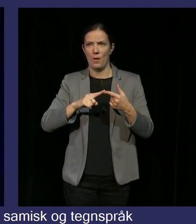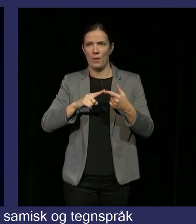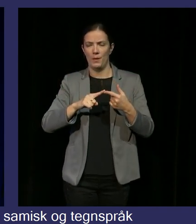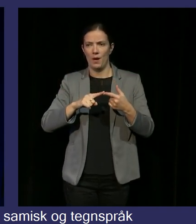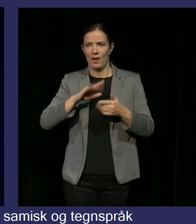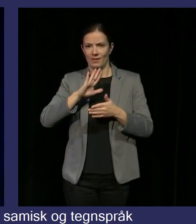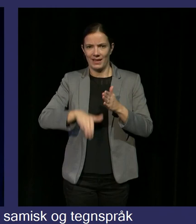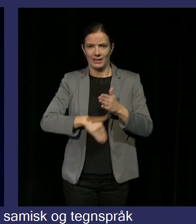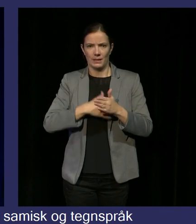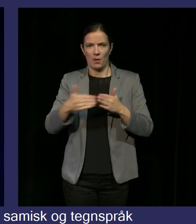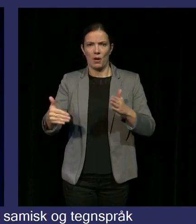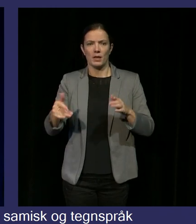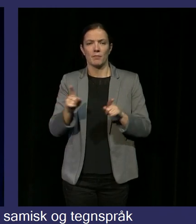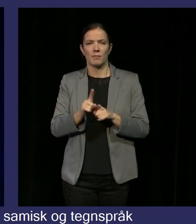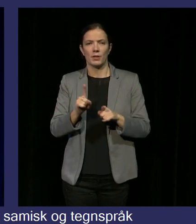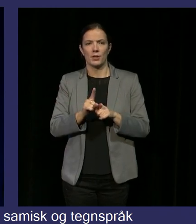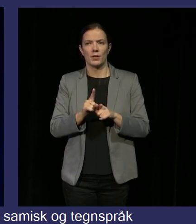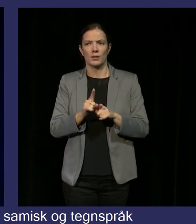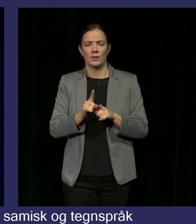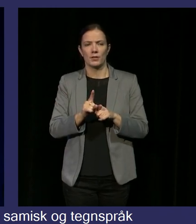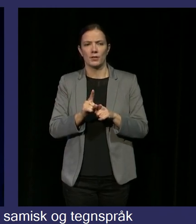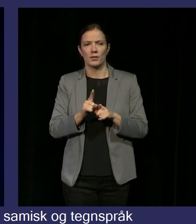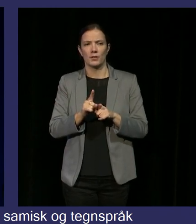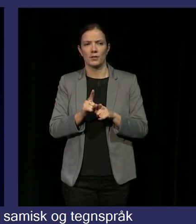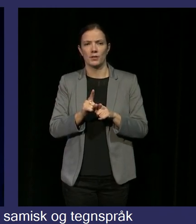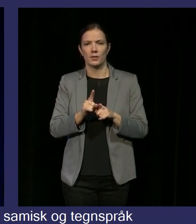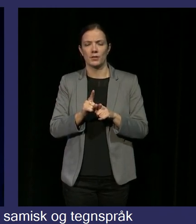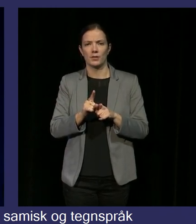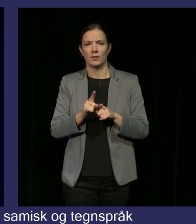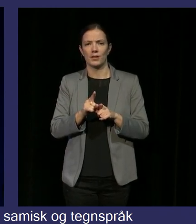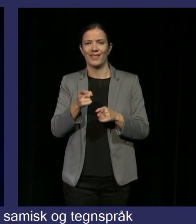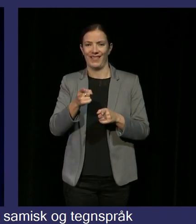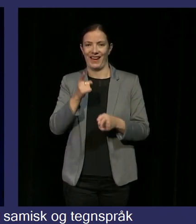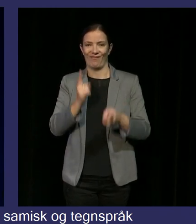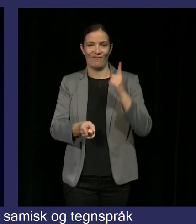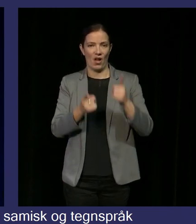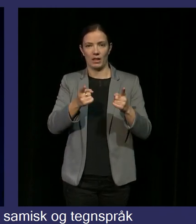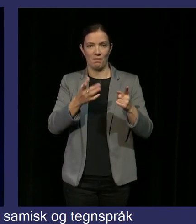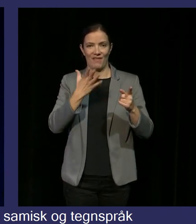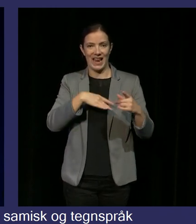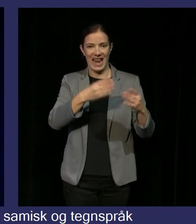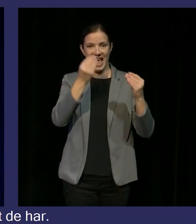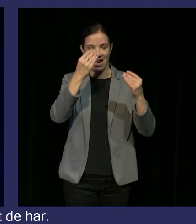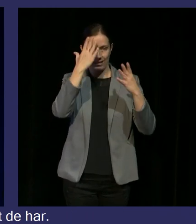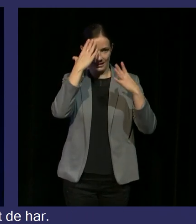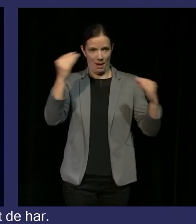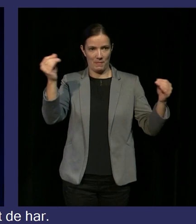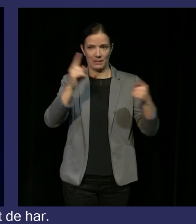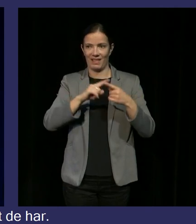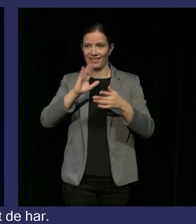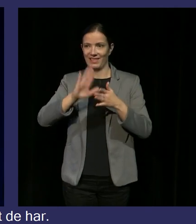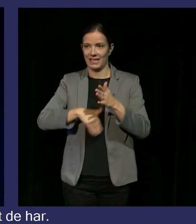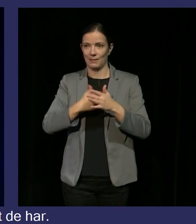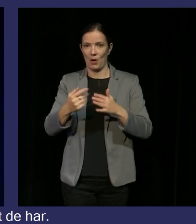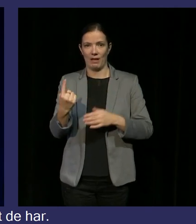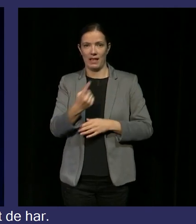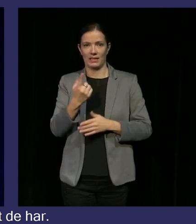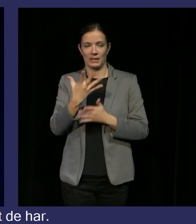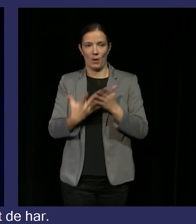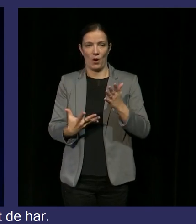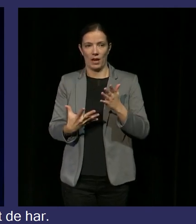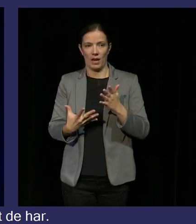og tegnspråk er jo at det er et valg om man vil lære seg samisk. Tegnspråk, det er det eneste